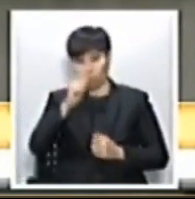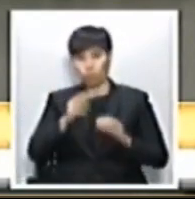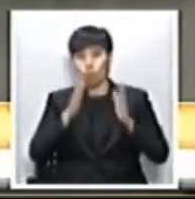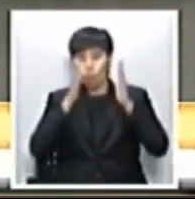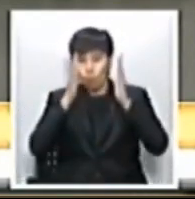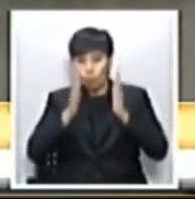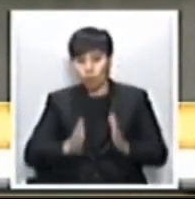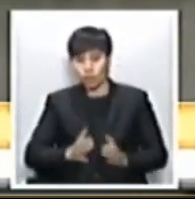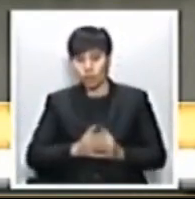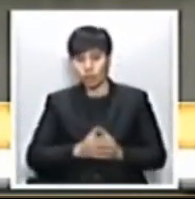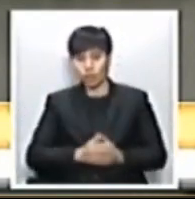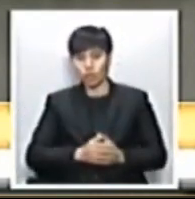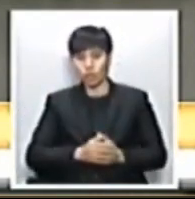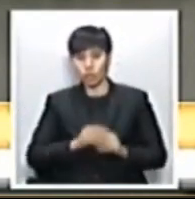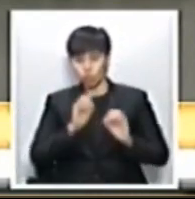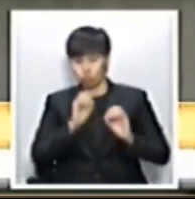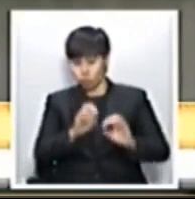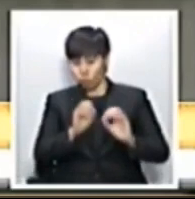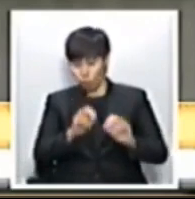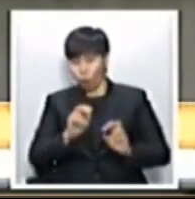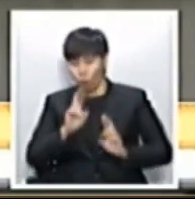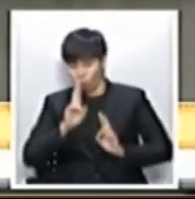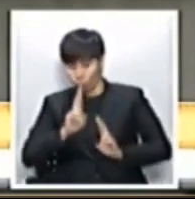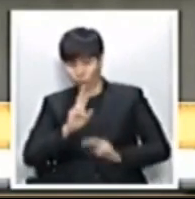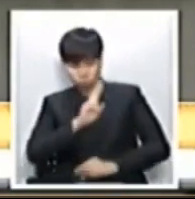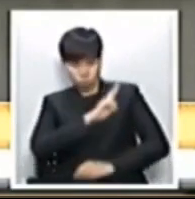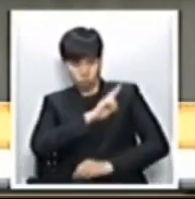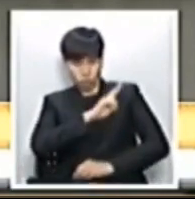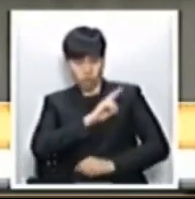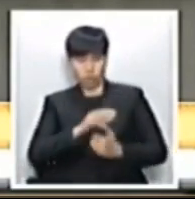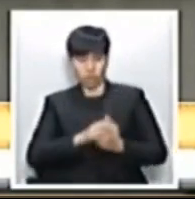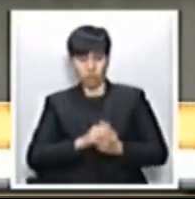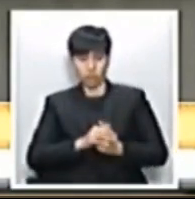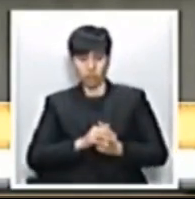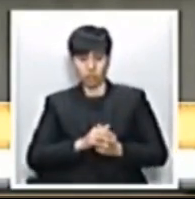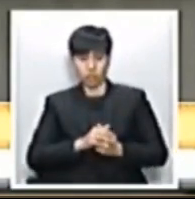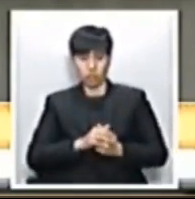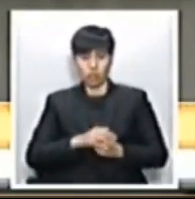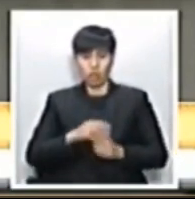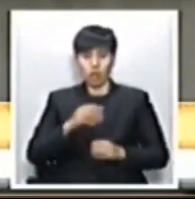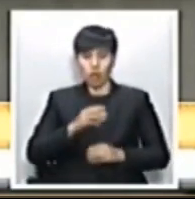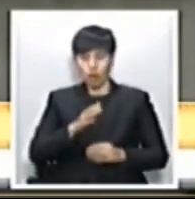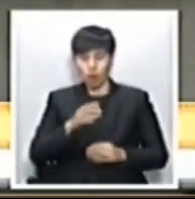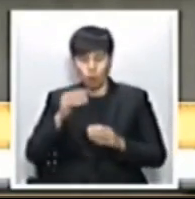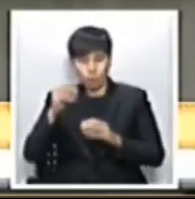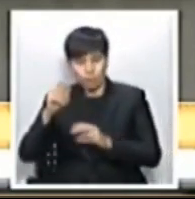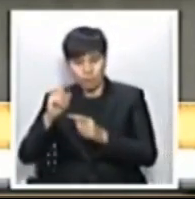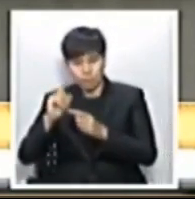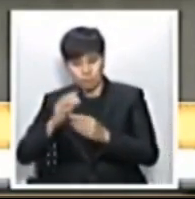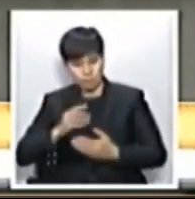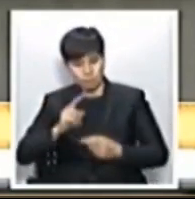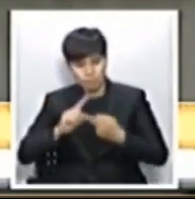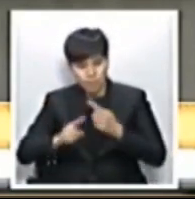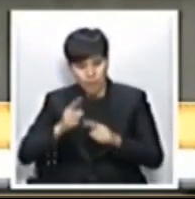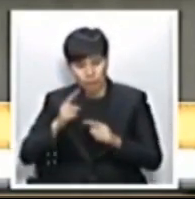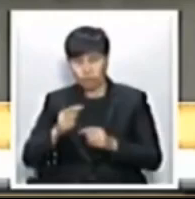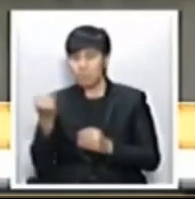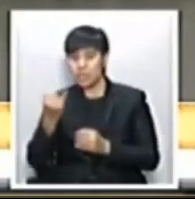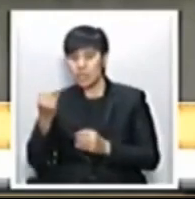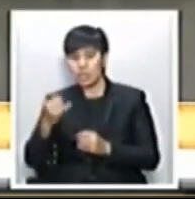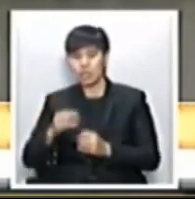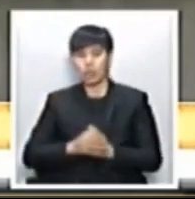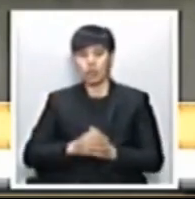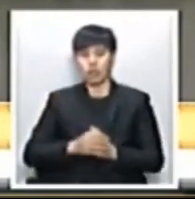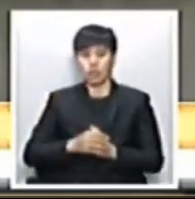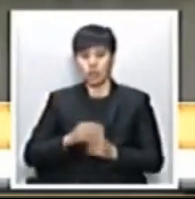ให้ลูกรู้จักระมัดระวังตัวเองไม่ให้เข้าสู่ทางเสื่อมคบเพื่อนที่ไม่ดีหรือเสพสื่อลาม